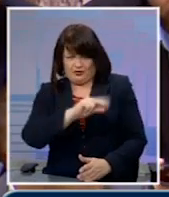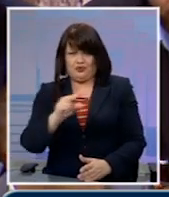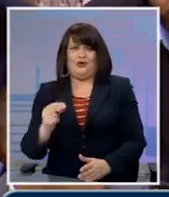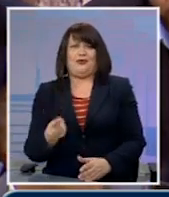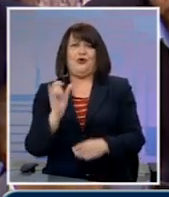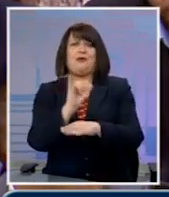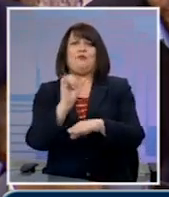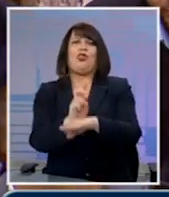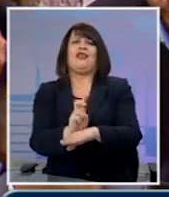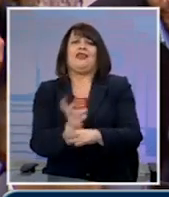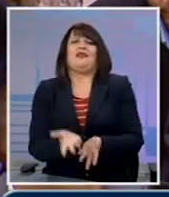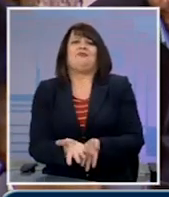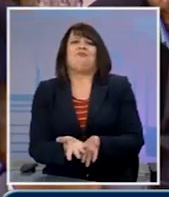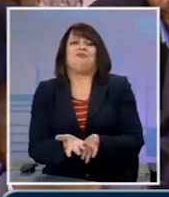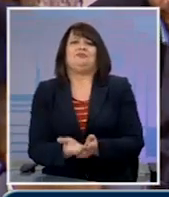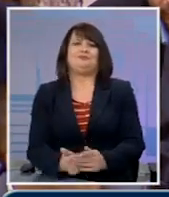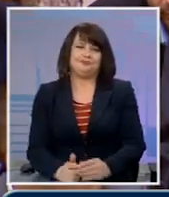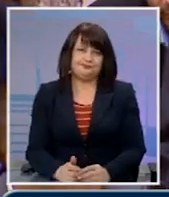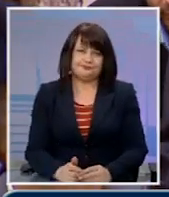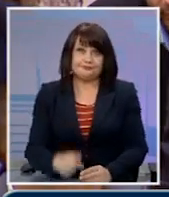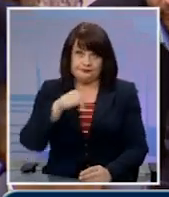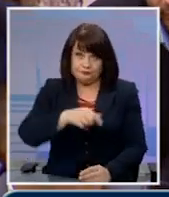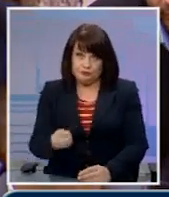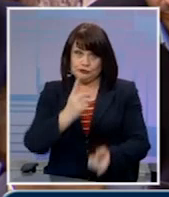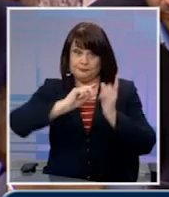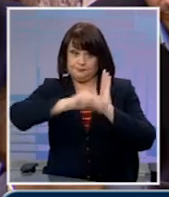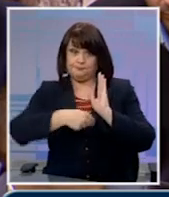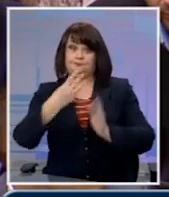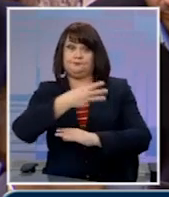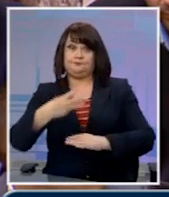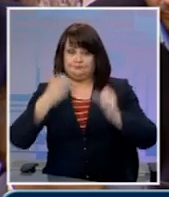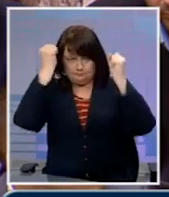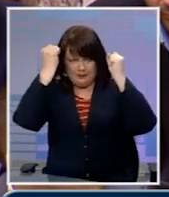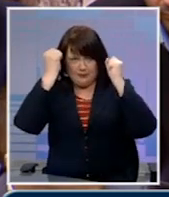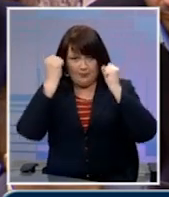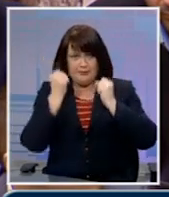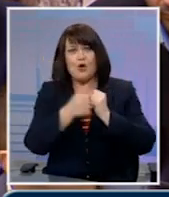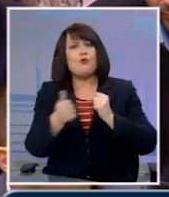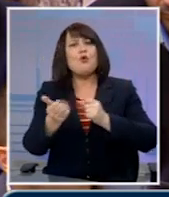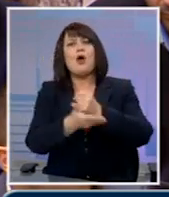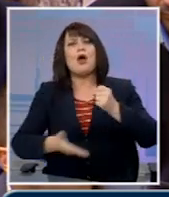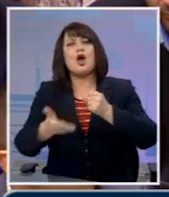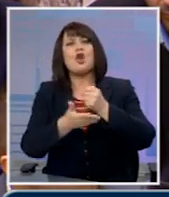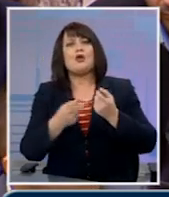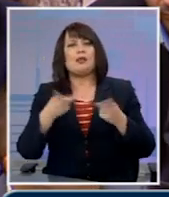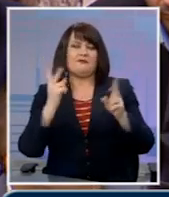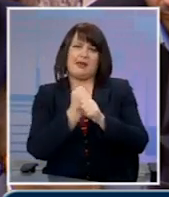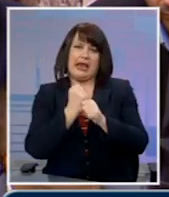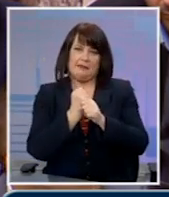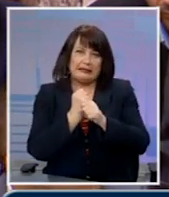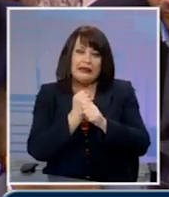γεγονός ότι αυτή τη στιγμή από το νέο μνημόνιο του συριζα θα πληγούν όχι μόνο οι αγρότες και οι ελεύθεροι